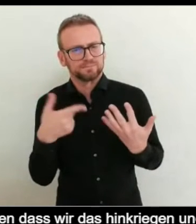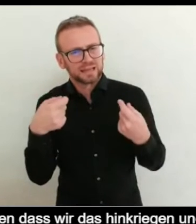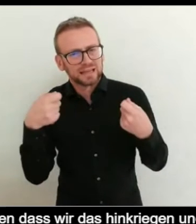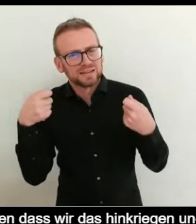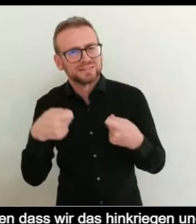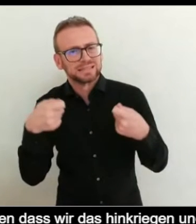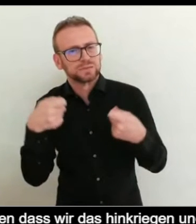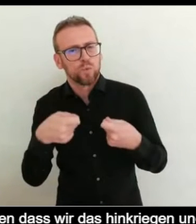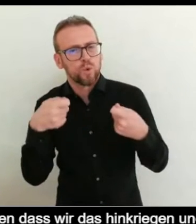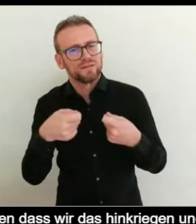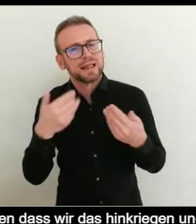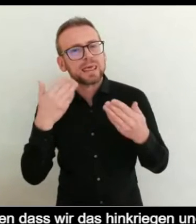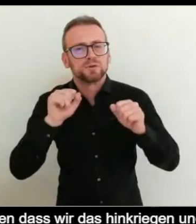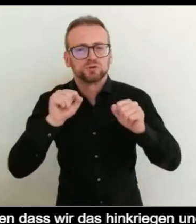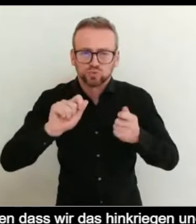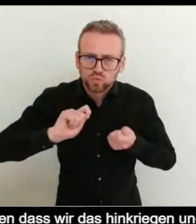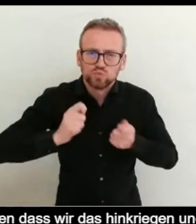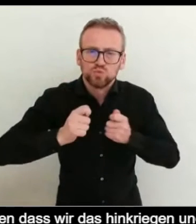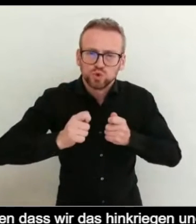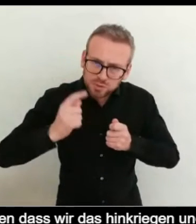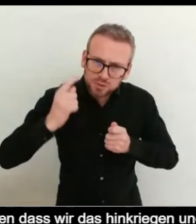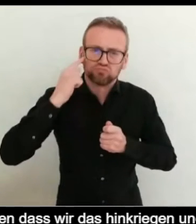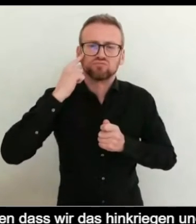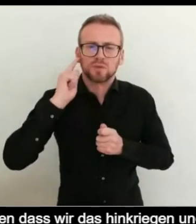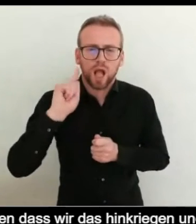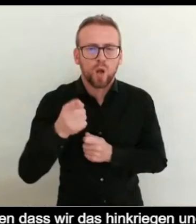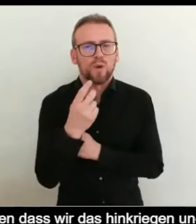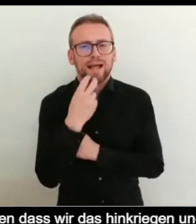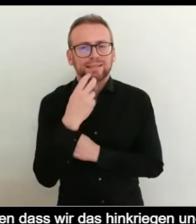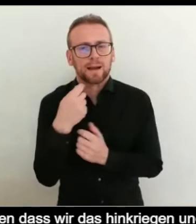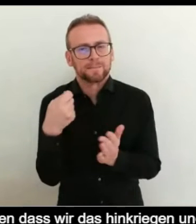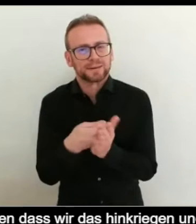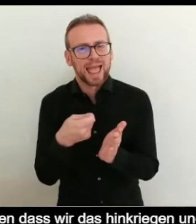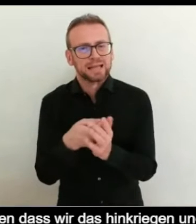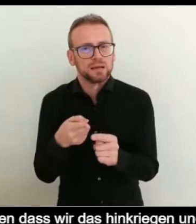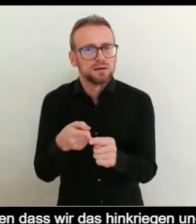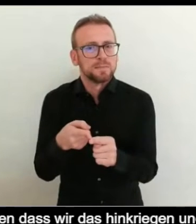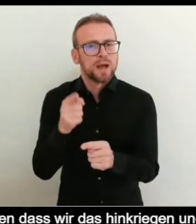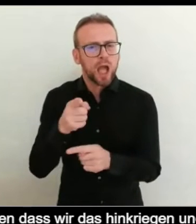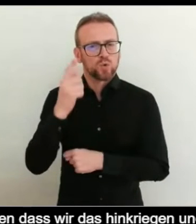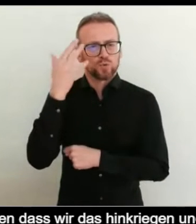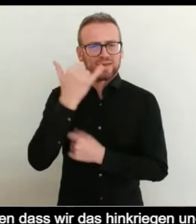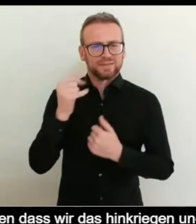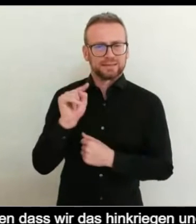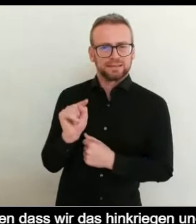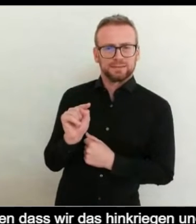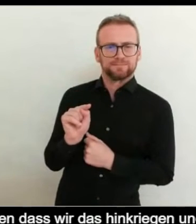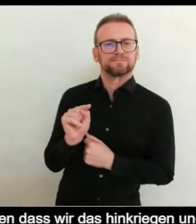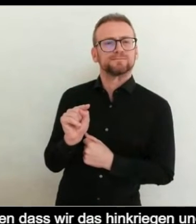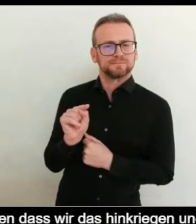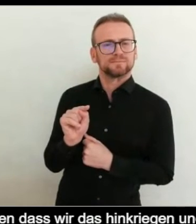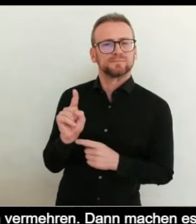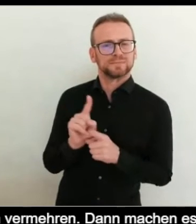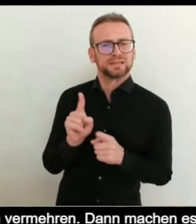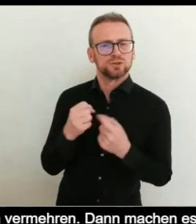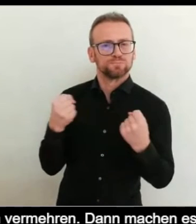Schrittweise Einführung eines Grenzausgleichs kann gelingen, muss aber auf europäischer Ebene und darüber hinaus verabredet sein.